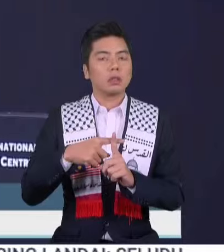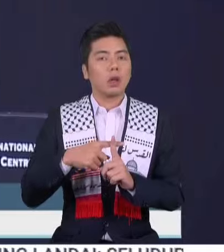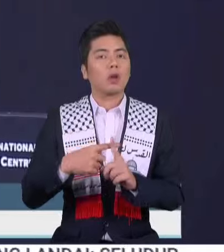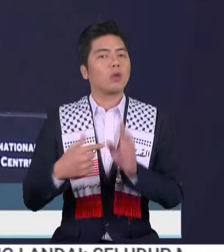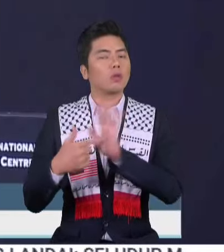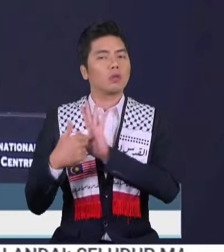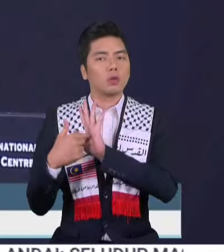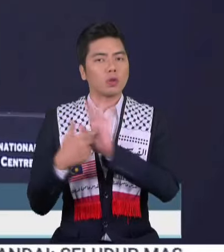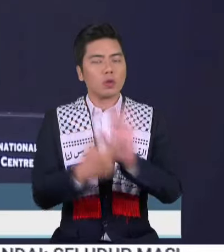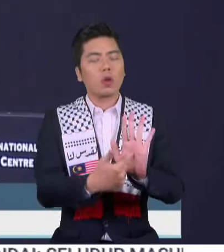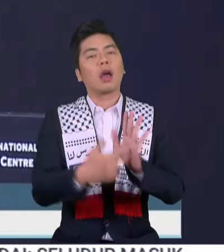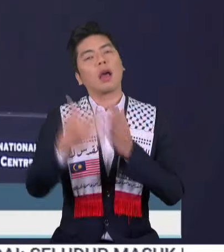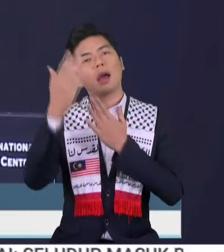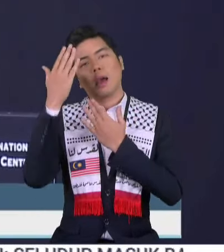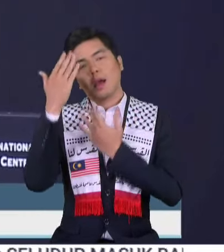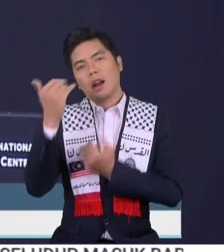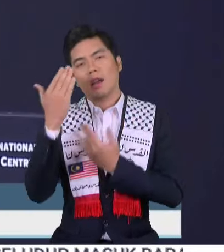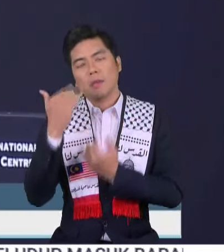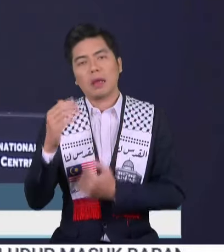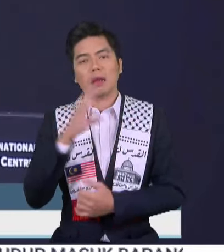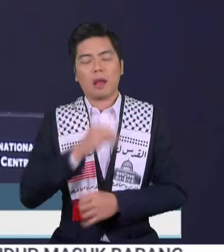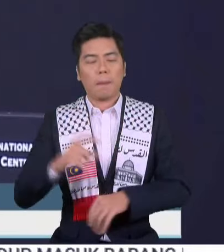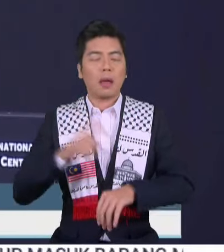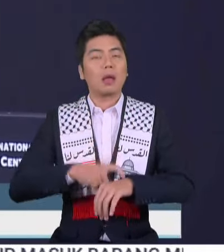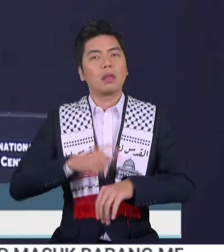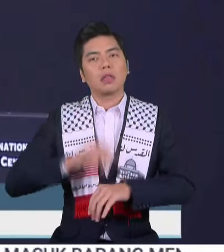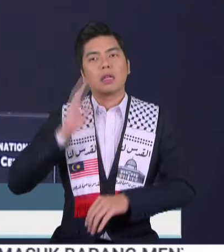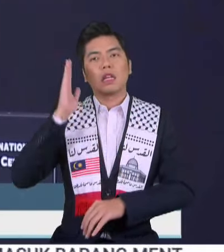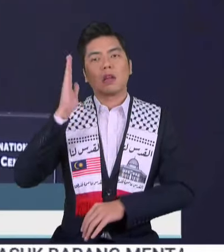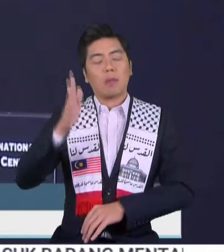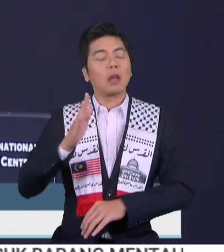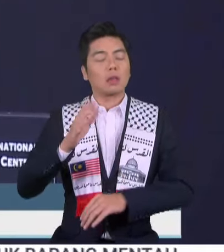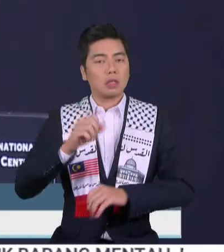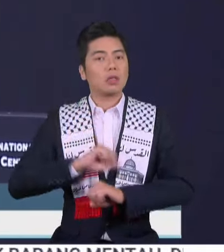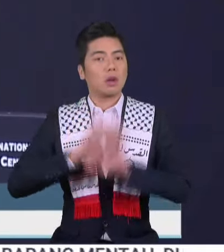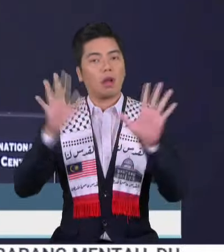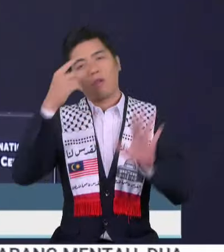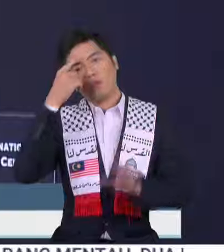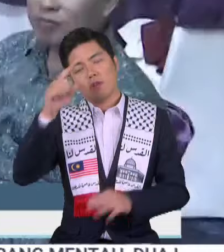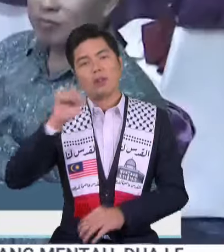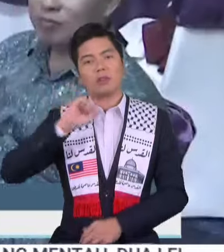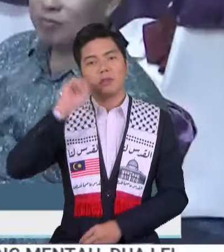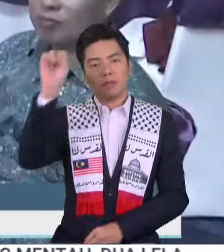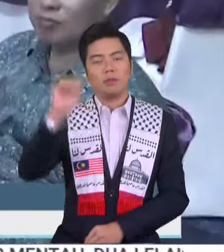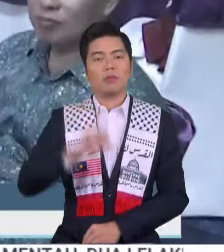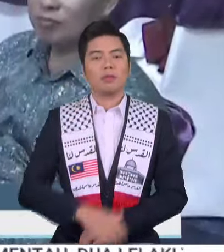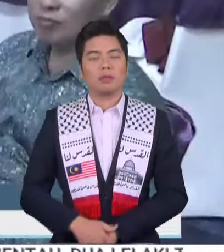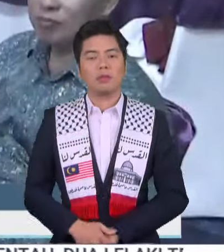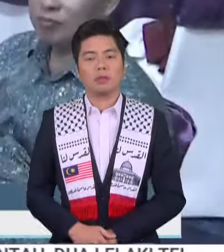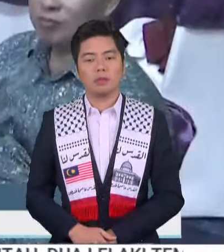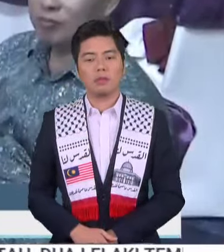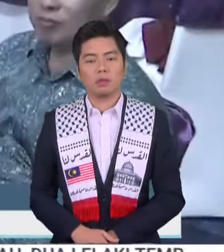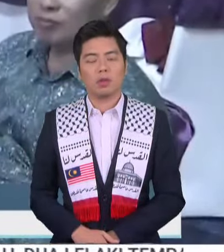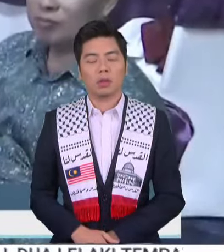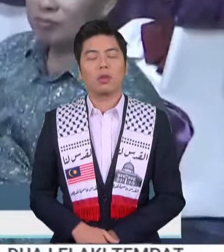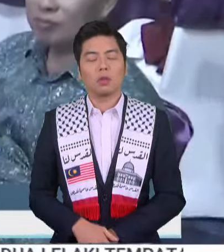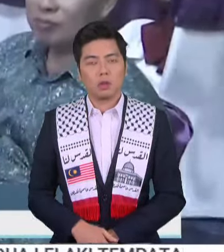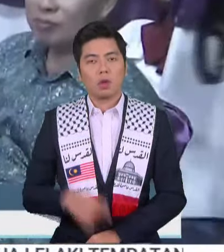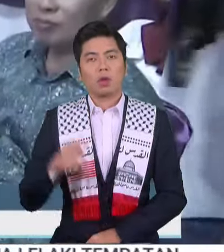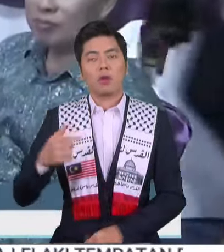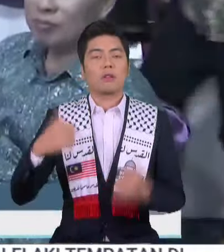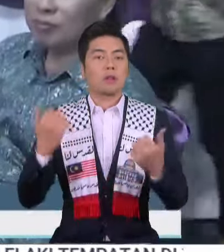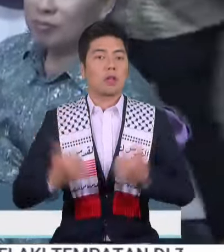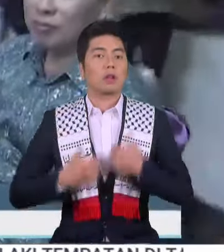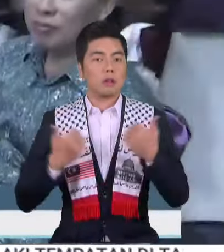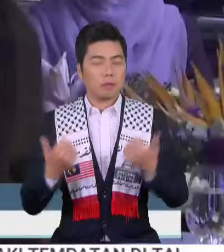mencerminkan harapan dan masa depan yang cerah untuk Sabah. Mengulas mengenai sambutan berkenaan,